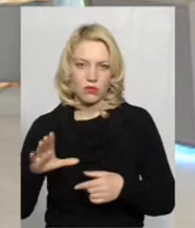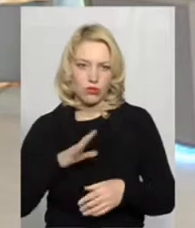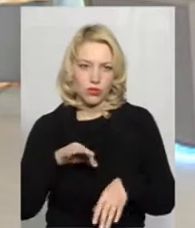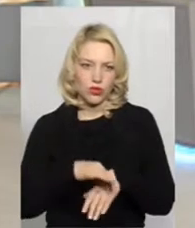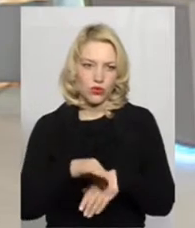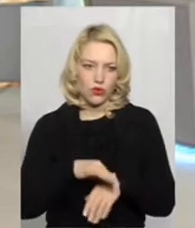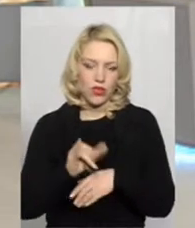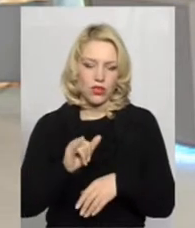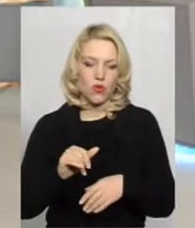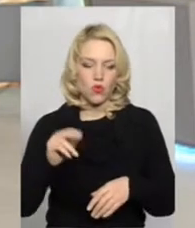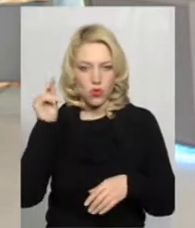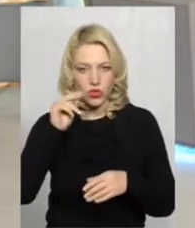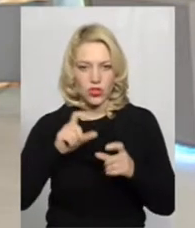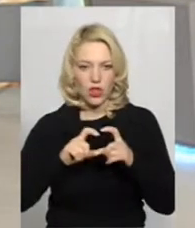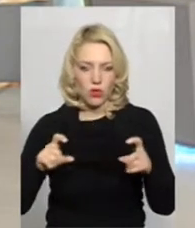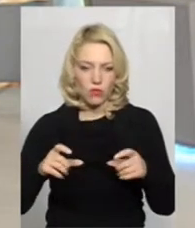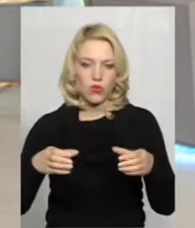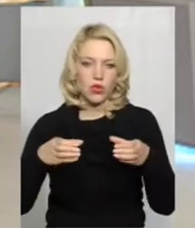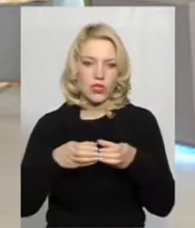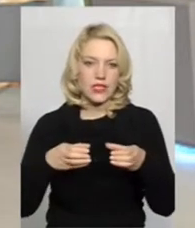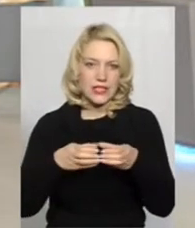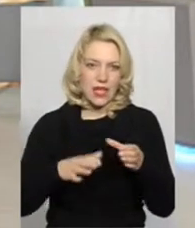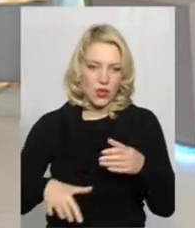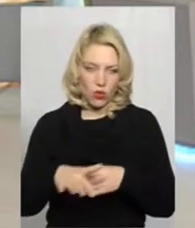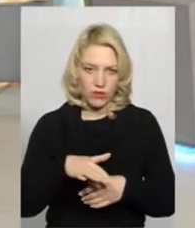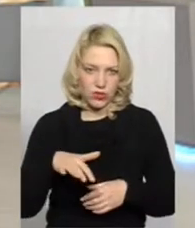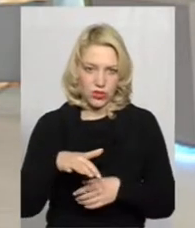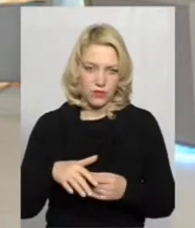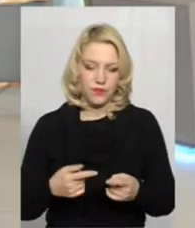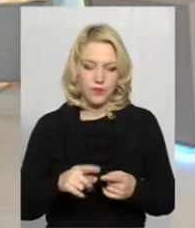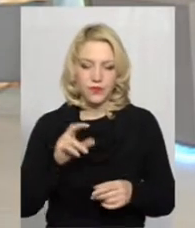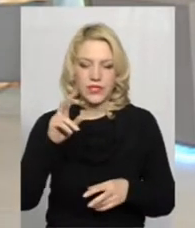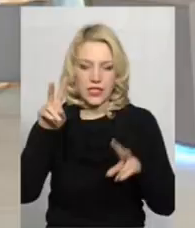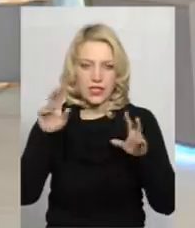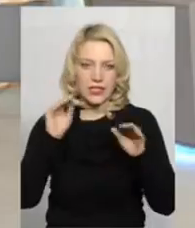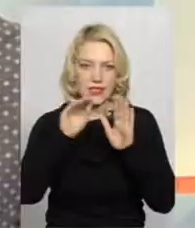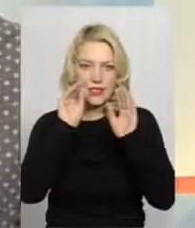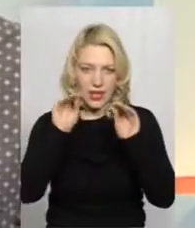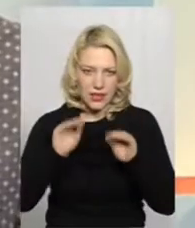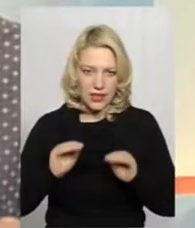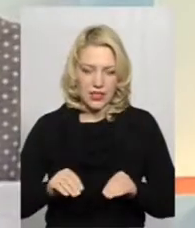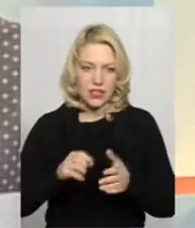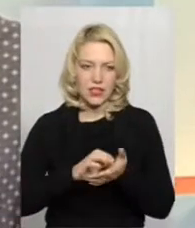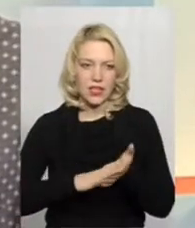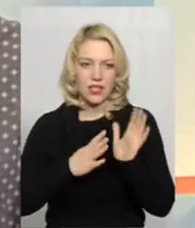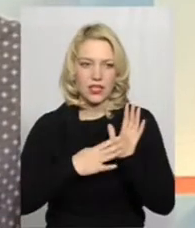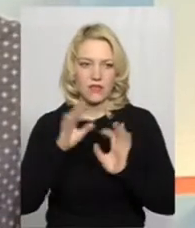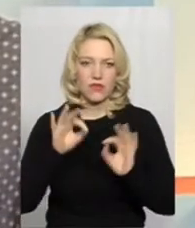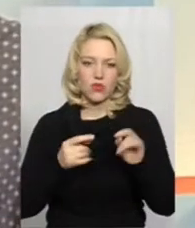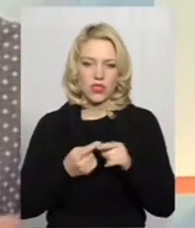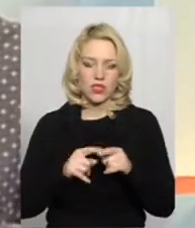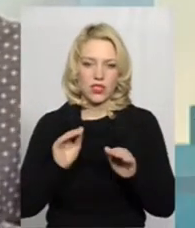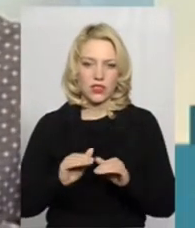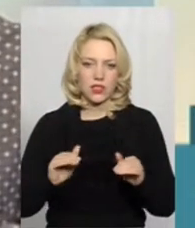цькування в шкільному середовищі, в освітньому середовищі. І за статистичними даними говорять, що 10% цих